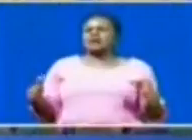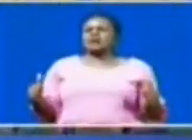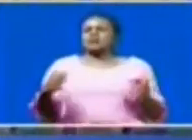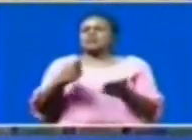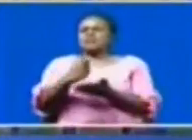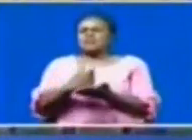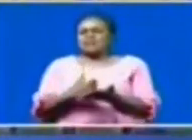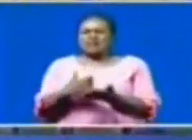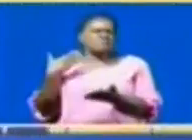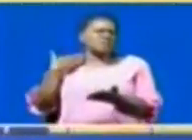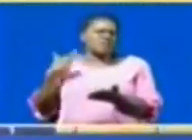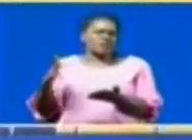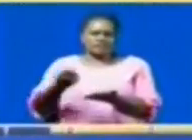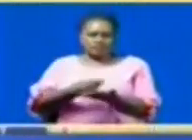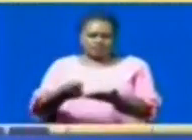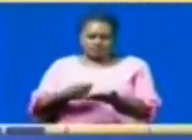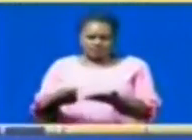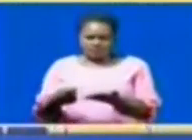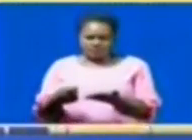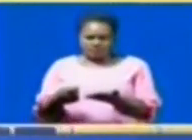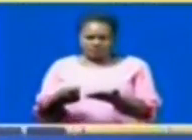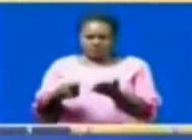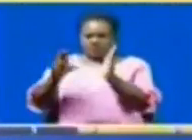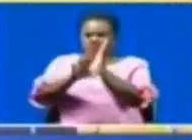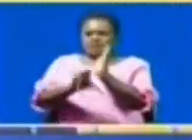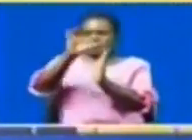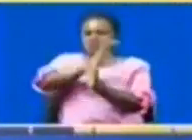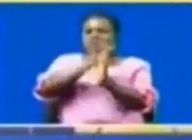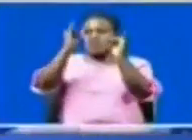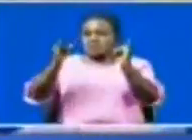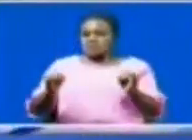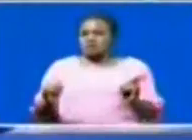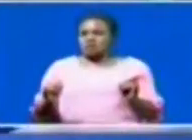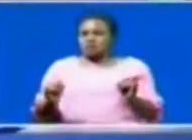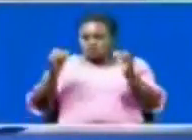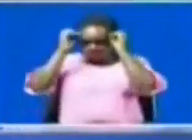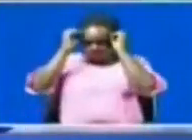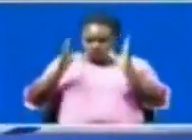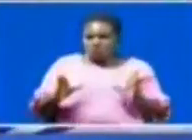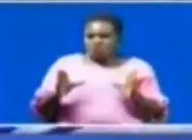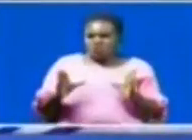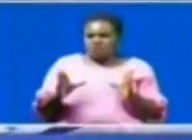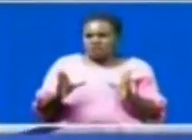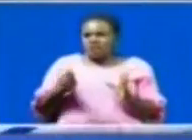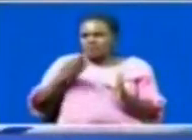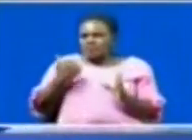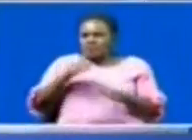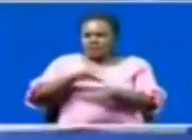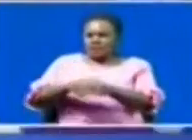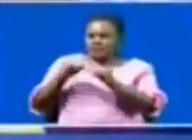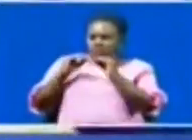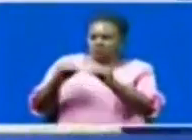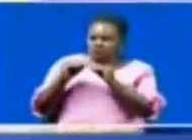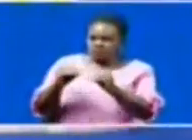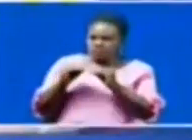some of us could even hate writing. Kwa mjibu wa kanuni na taratibu za mtaala mpya, wanafunzi katika kiwango hiki wanastahili kupokea mafunzo